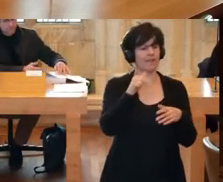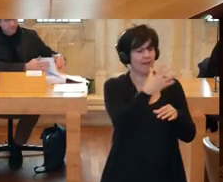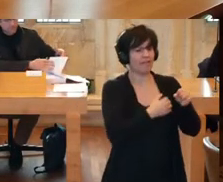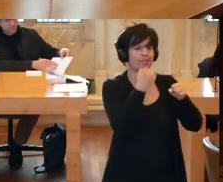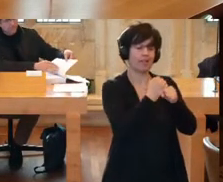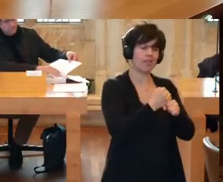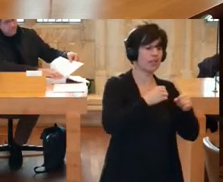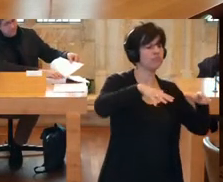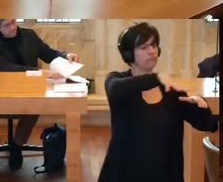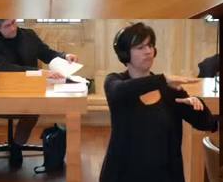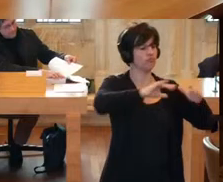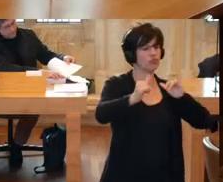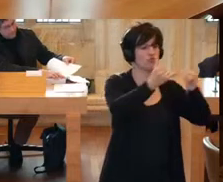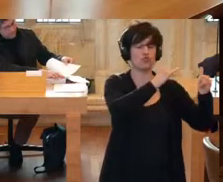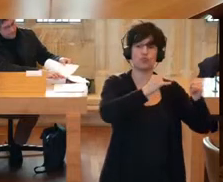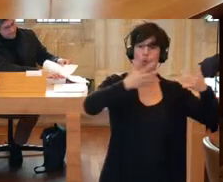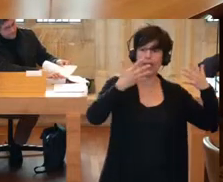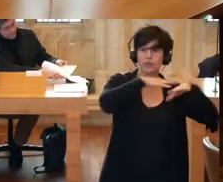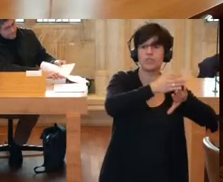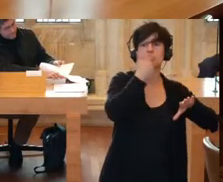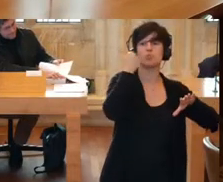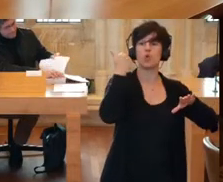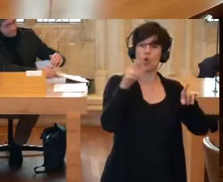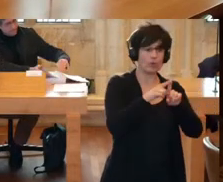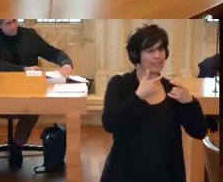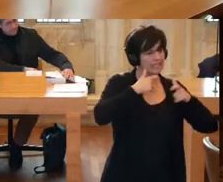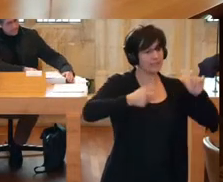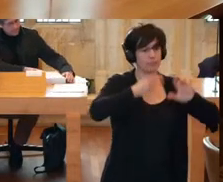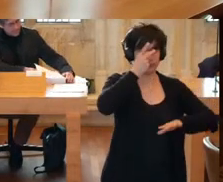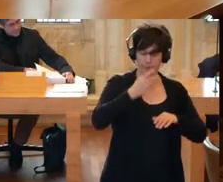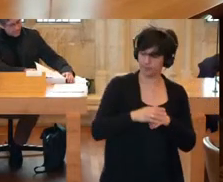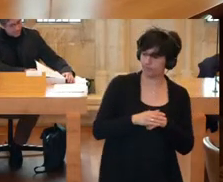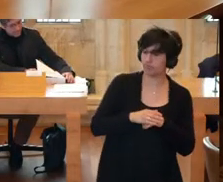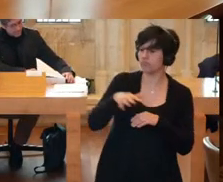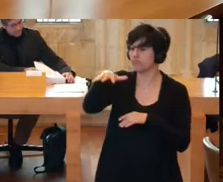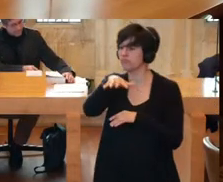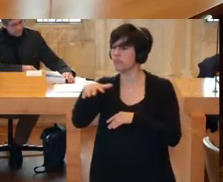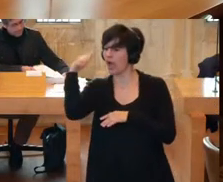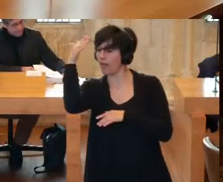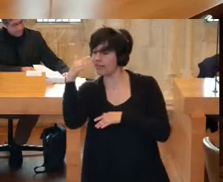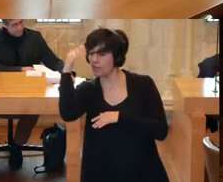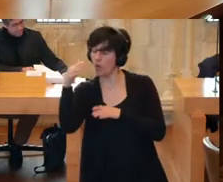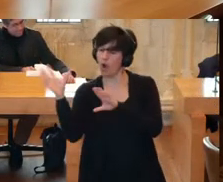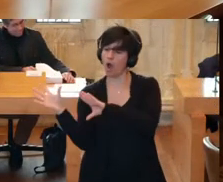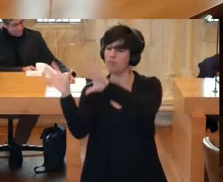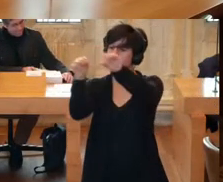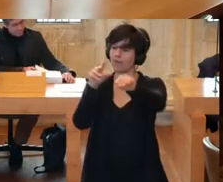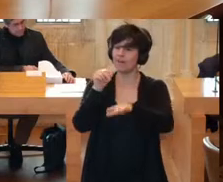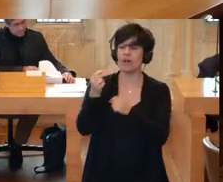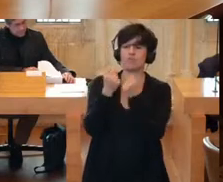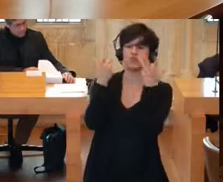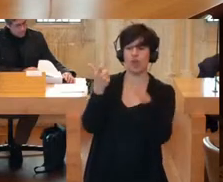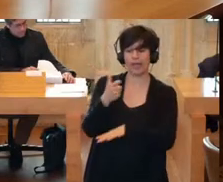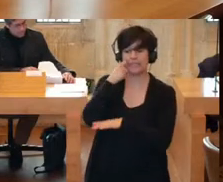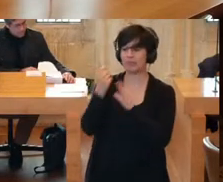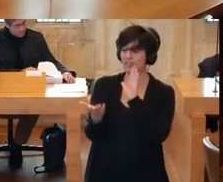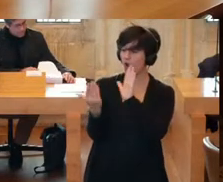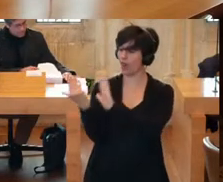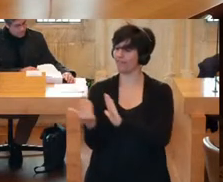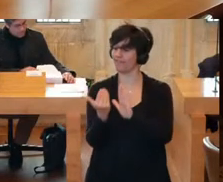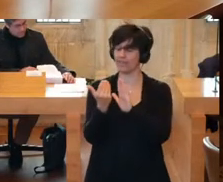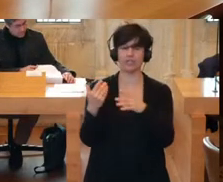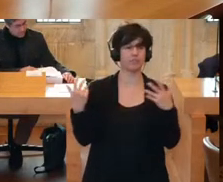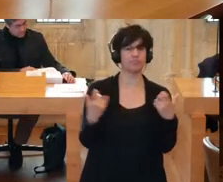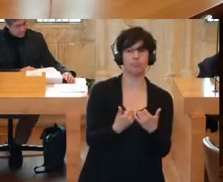pour être davantage inclusive et accessible. Le parc animalier est déménagé et certaines espèces ont été retirées.